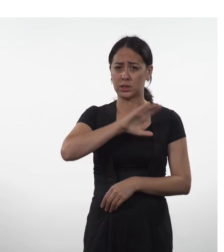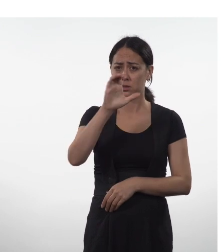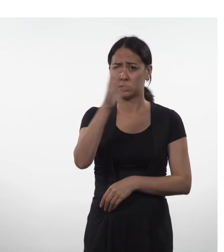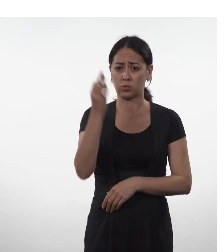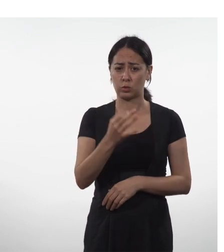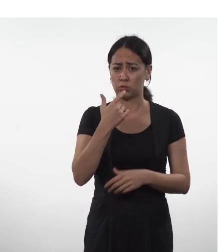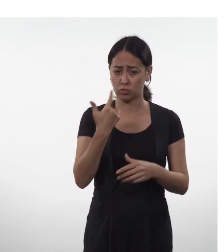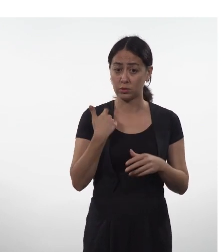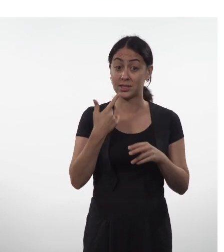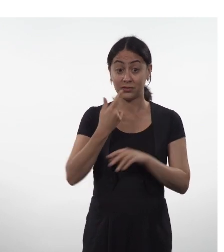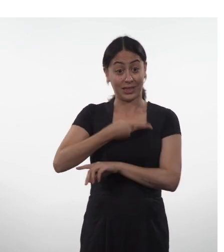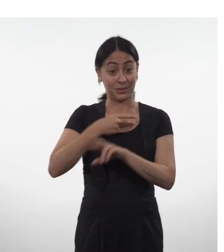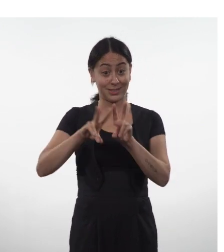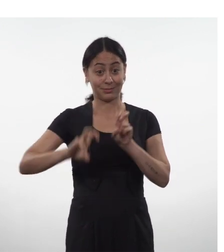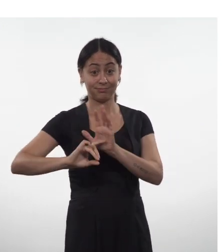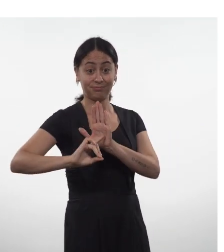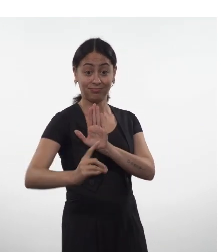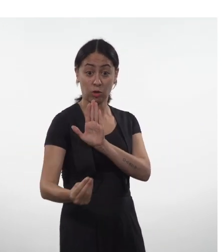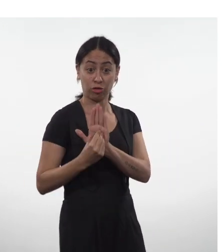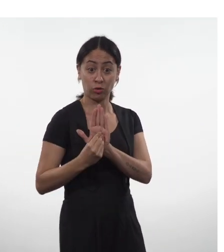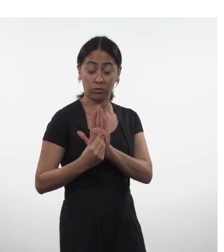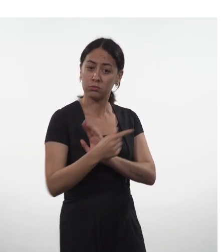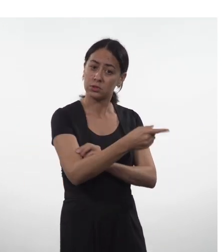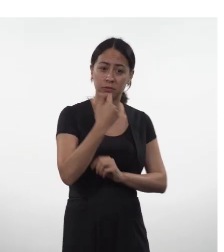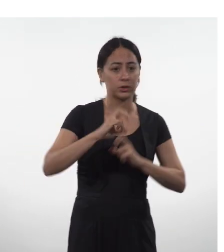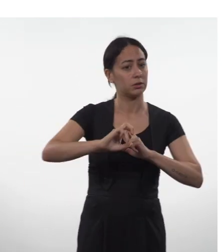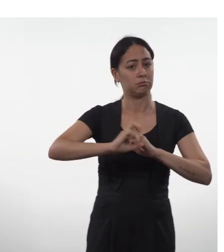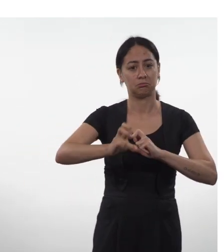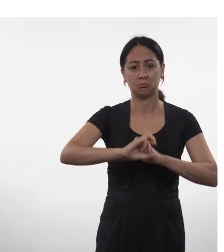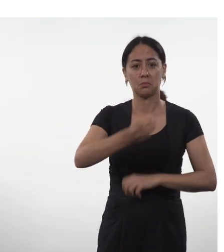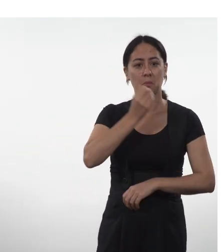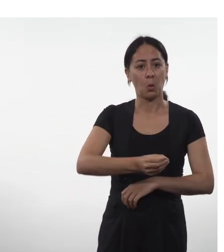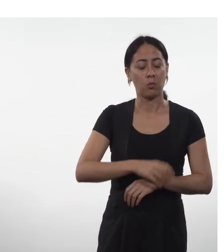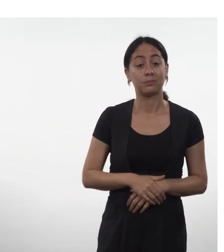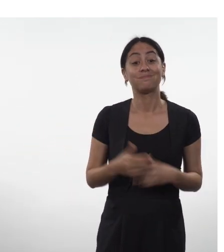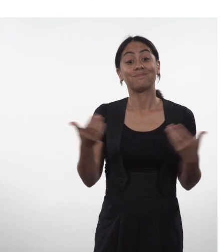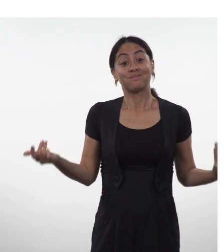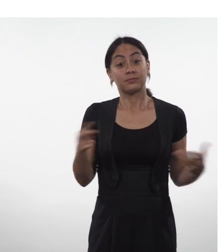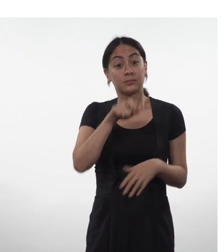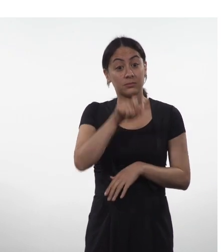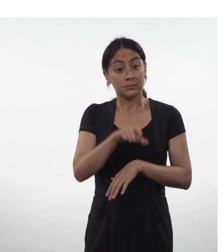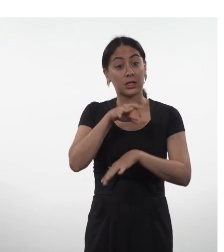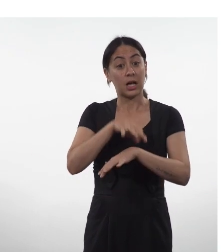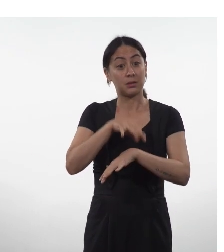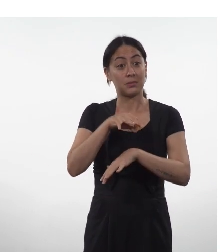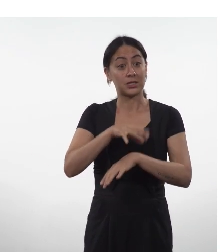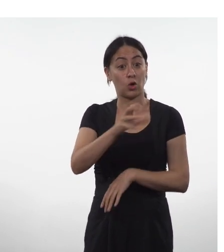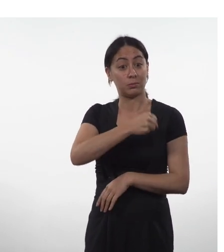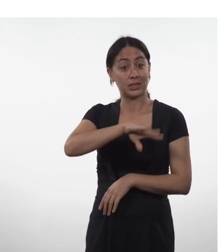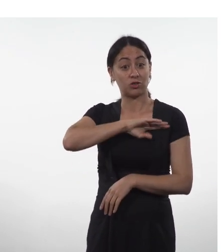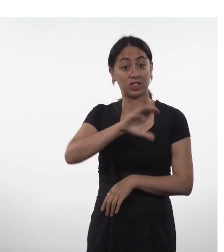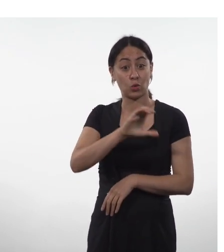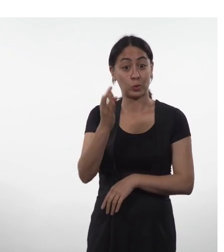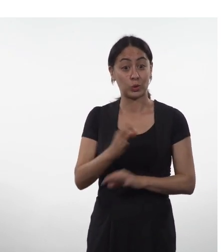prescription médicale. Les patients qui ne sont pas en ALD à 100%, on a beaucoup discuté avec les caisses d'assurance maladie pour trouver une